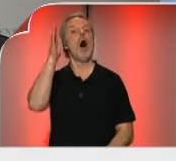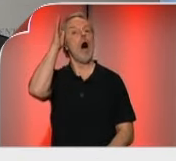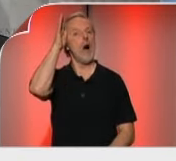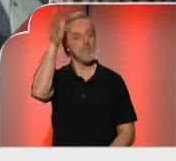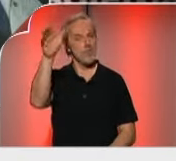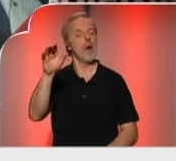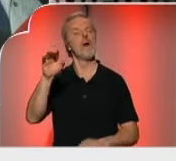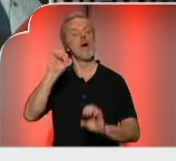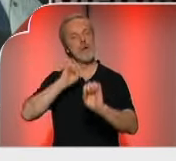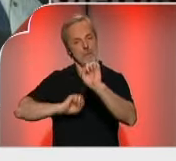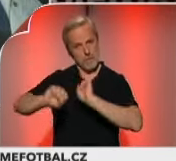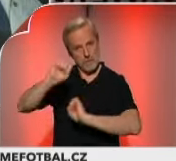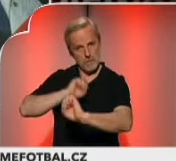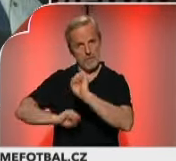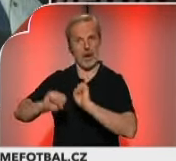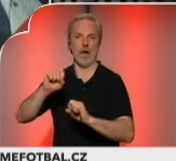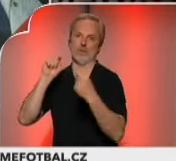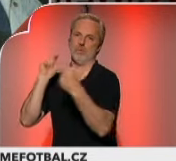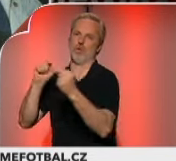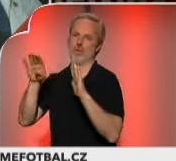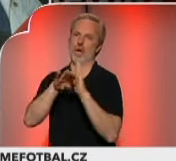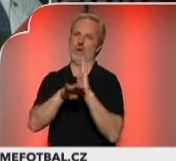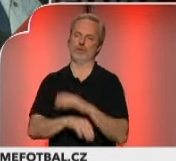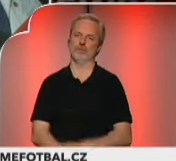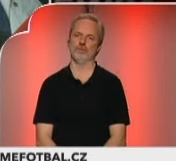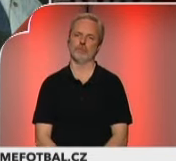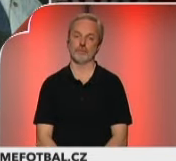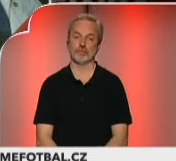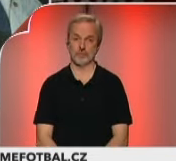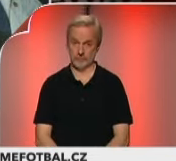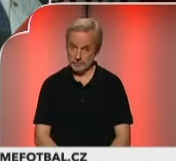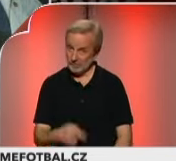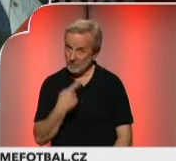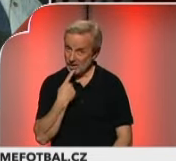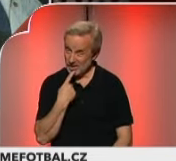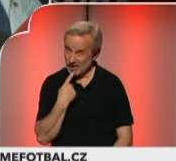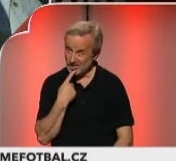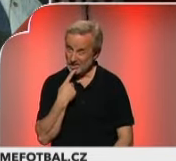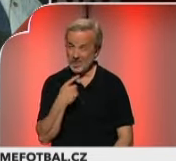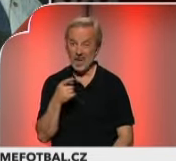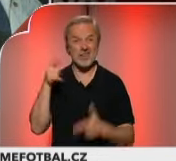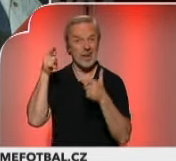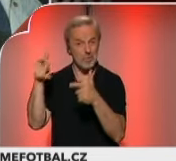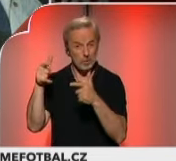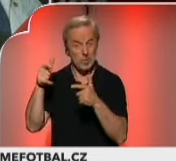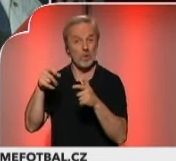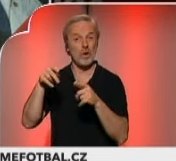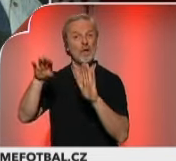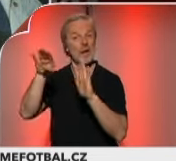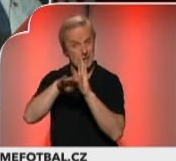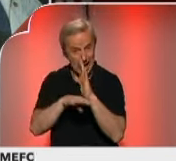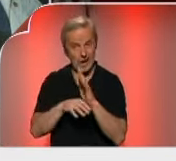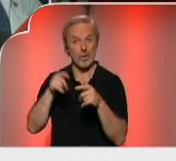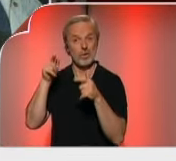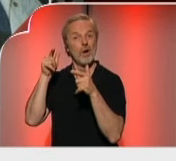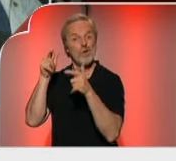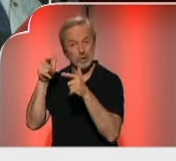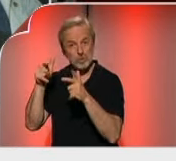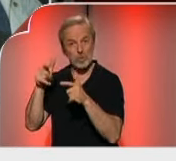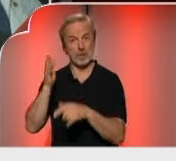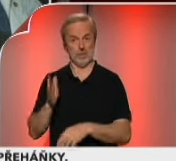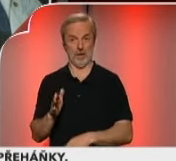tomu aby takový zákon byl přijat říkáte že sociální demokracie stojí na straně práva a spravedlnosti no A jestliže Ústavní